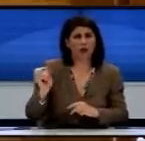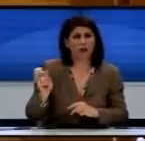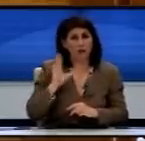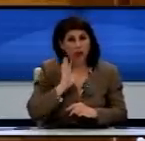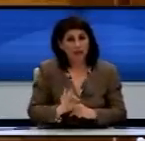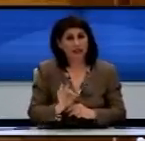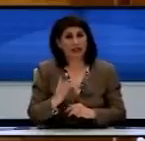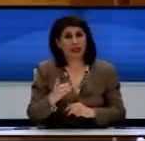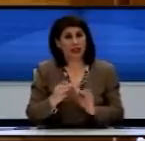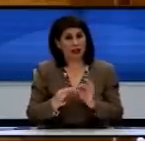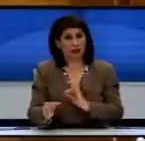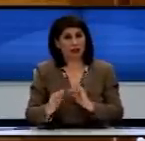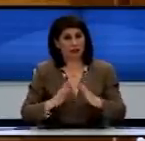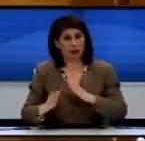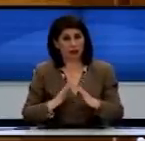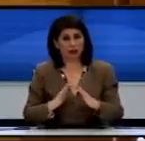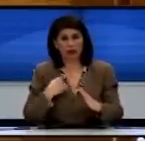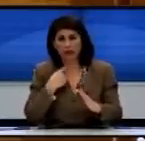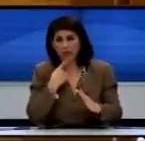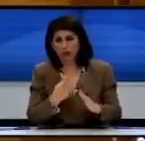πραγματικά τα βασικά μέτρα προστασίας.